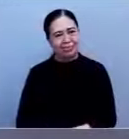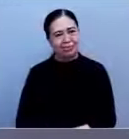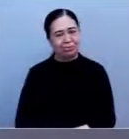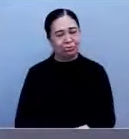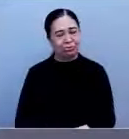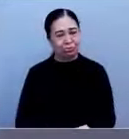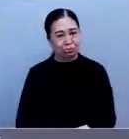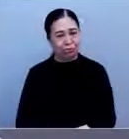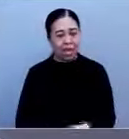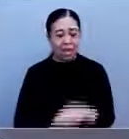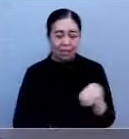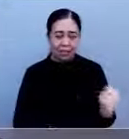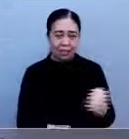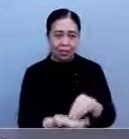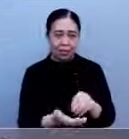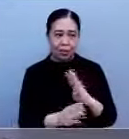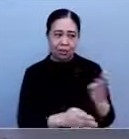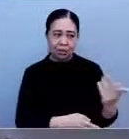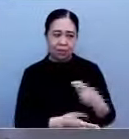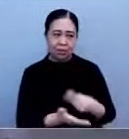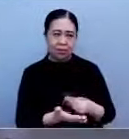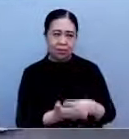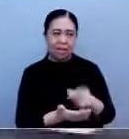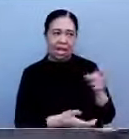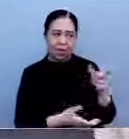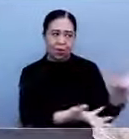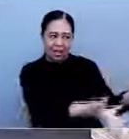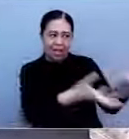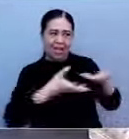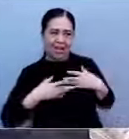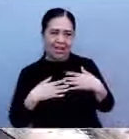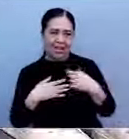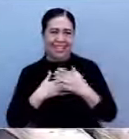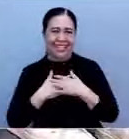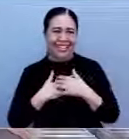Ito po pang sa'yo, huwag mo na isa-uli yung sukli, ikaw na lang.